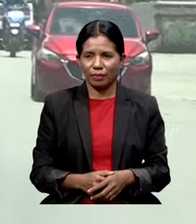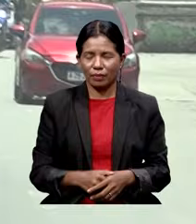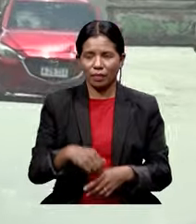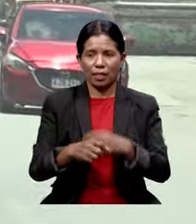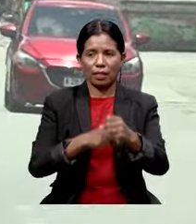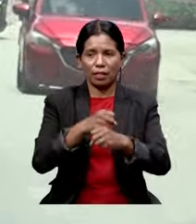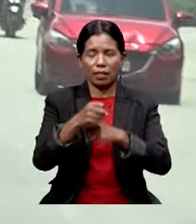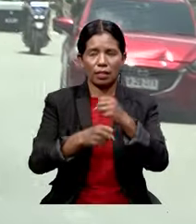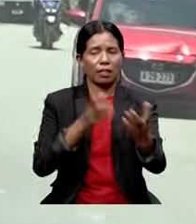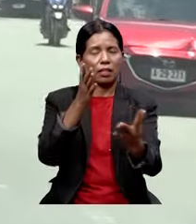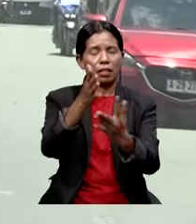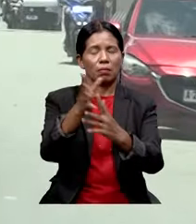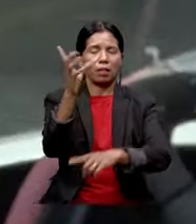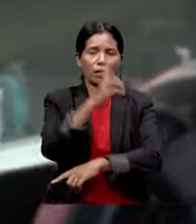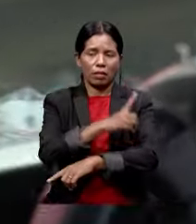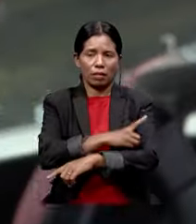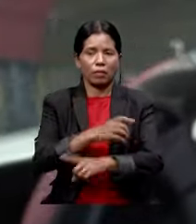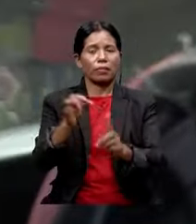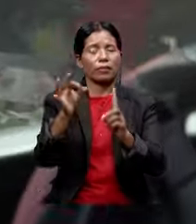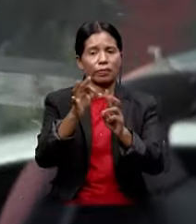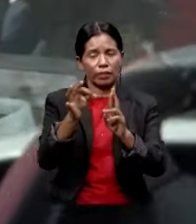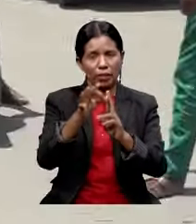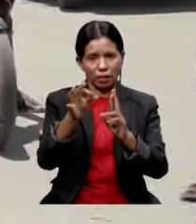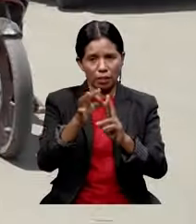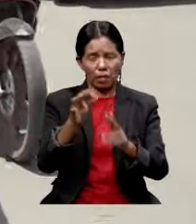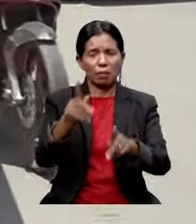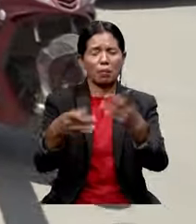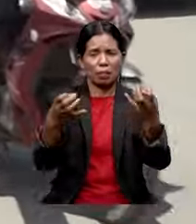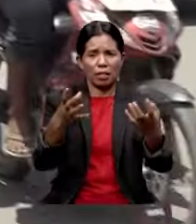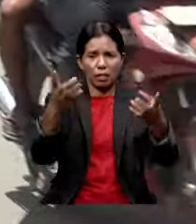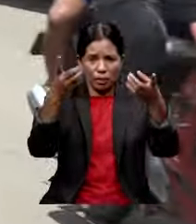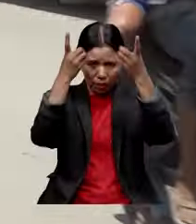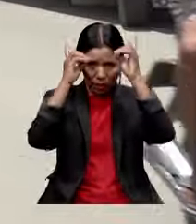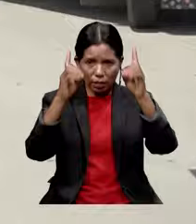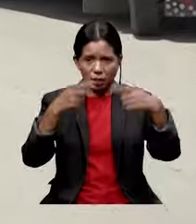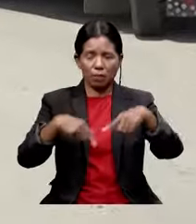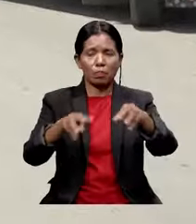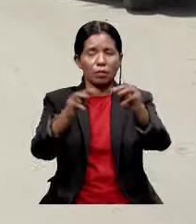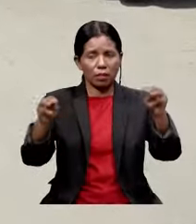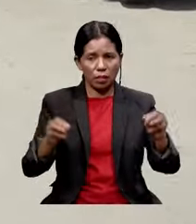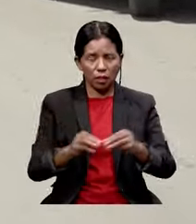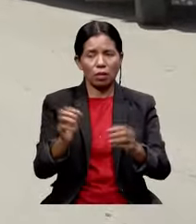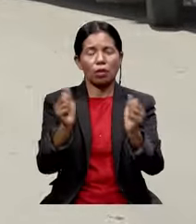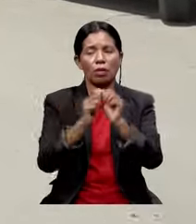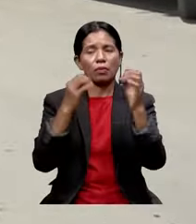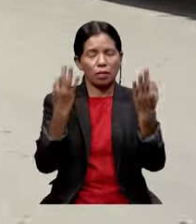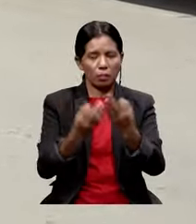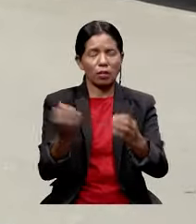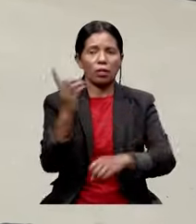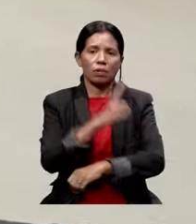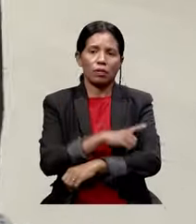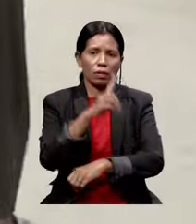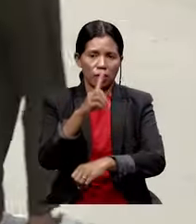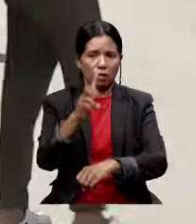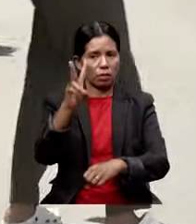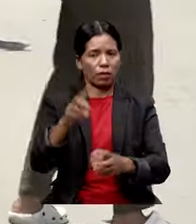Tinantinang antes tamo ba lorong finalu e mabarak desidi ho di fila ba ideidak di munisipi ho di celebra lorong matebian ne ho familia maske lorong ida rua deit.